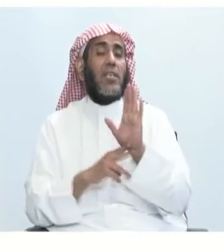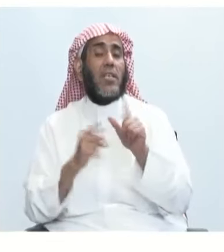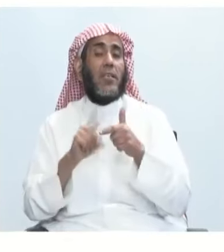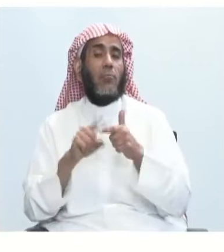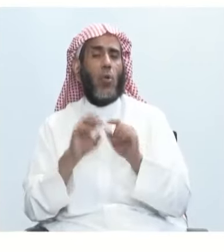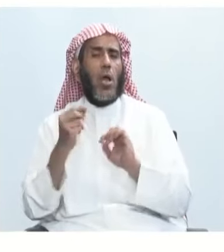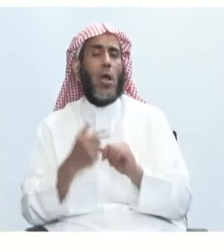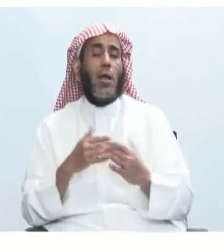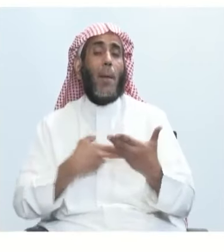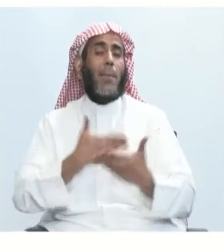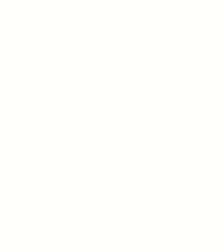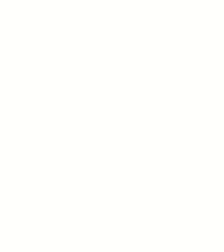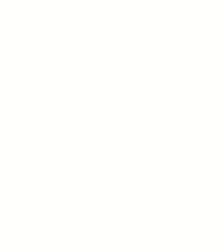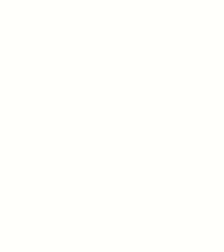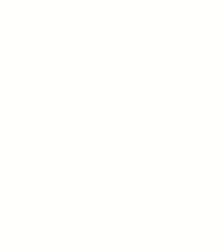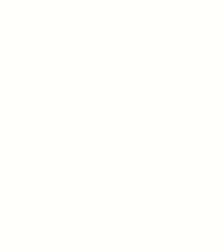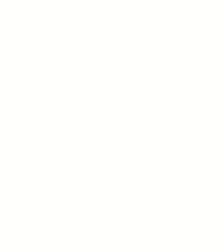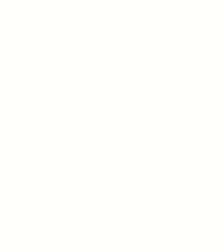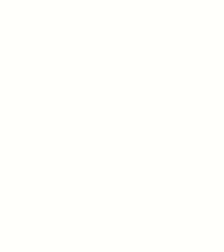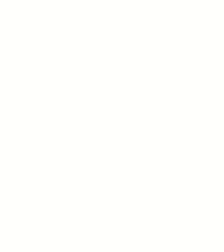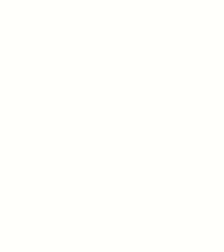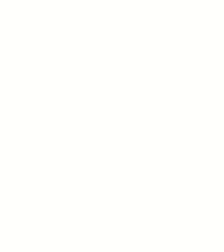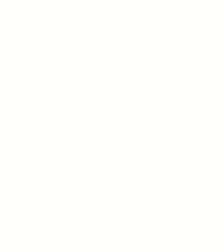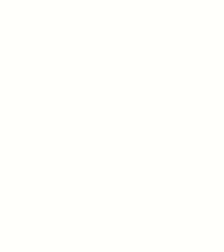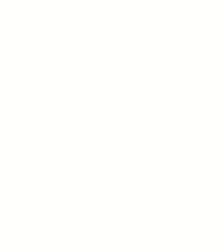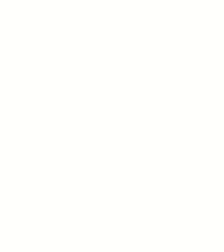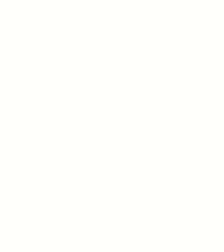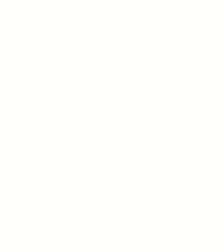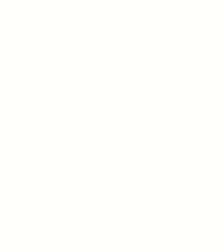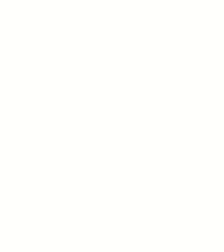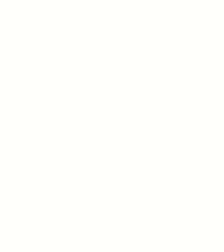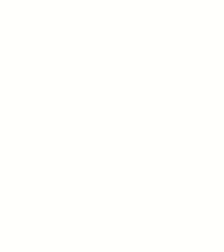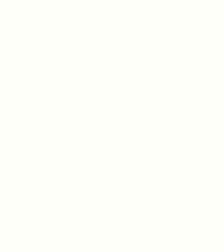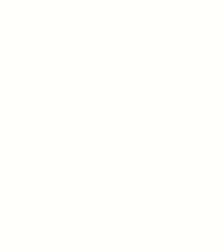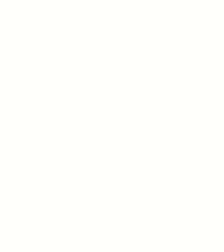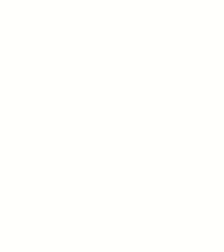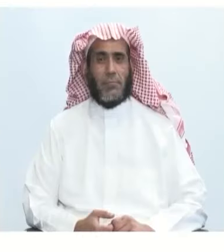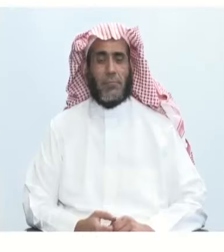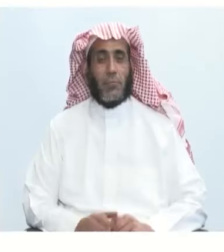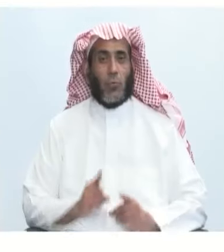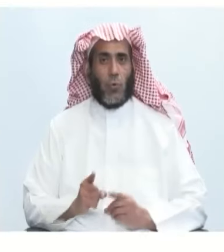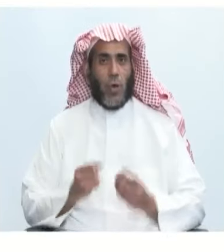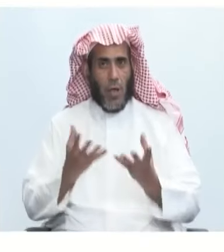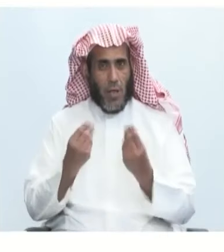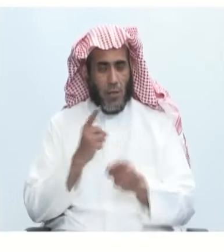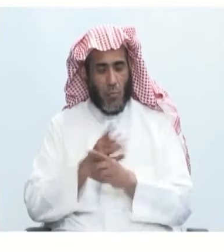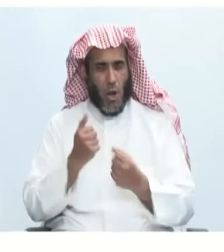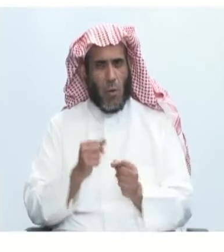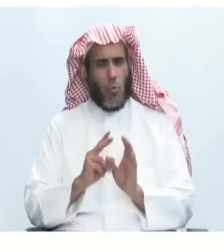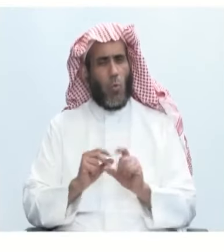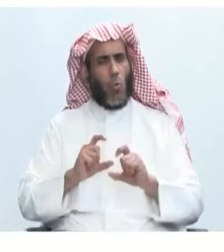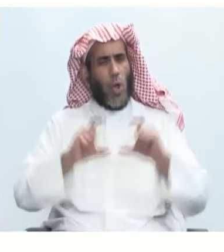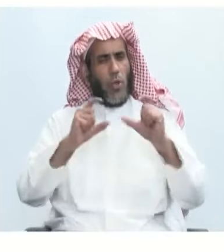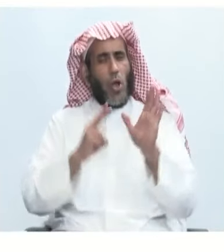هنا عبارات عاطفيه مخاطبه الوجدان با اسالب الاقناع هنا مخاطبه الوجدان مخاطبه العاطفه هنا اعطي عددا من من الادله والحجج